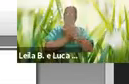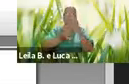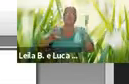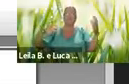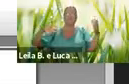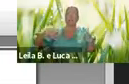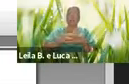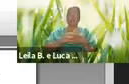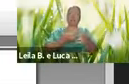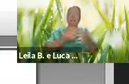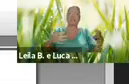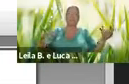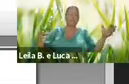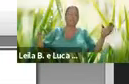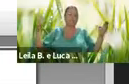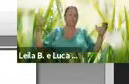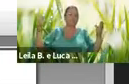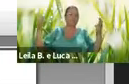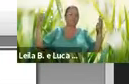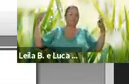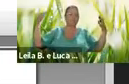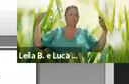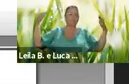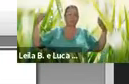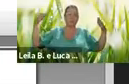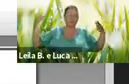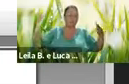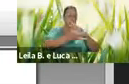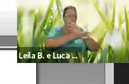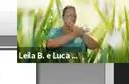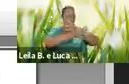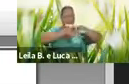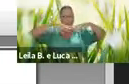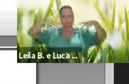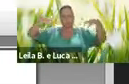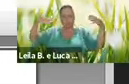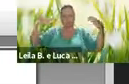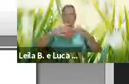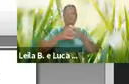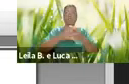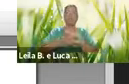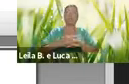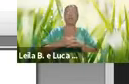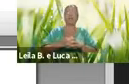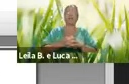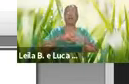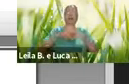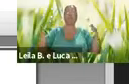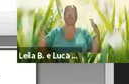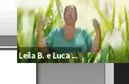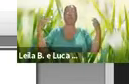correnti elettromagnetiche di alta tensione, vuol dire quei raggi, lampi, tutte queste cose